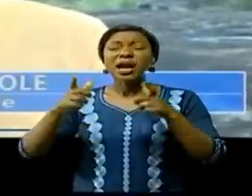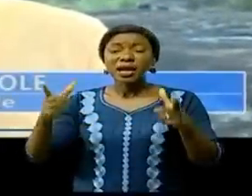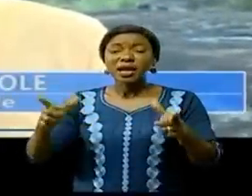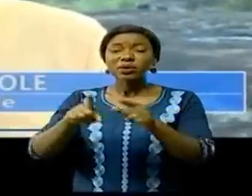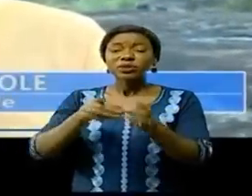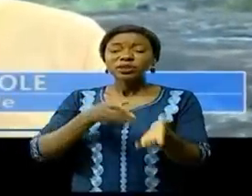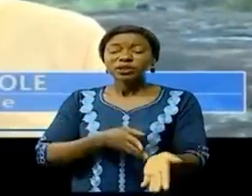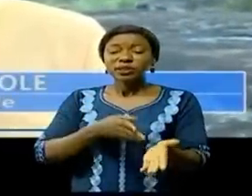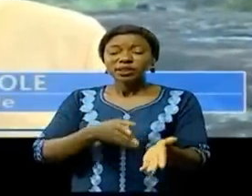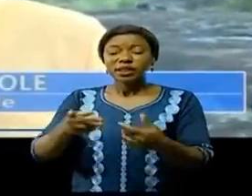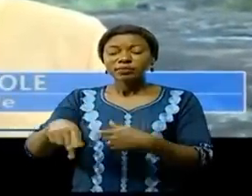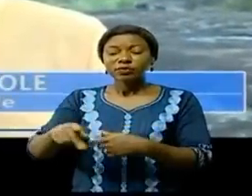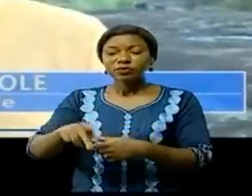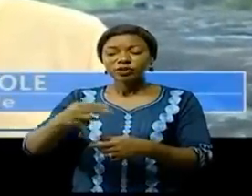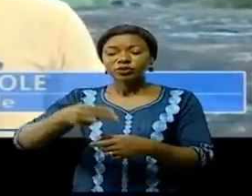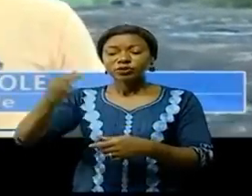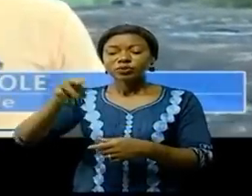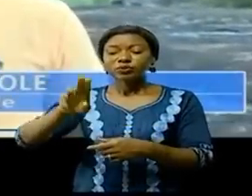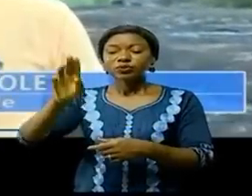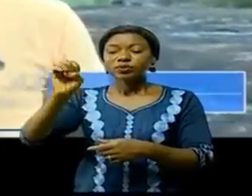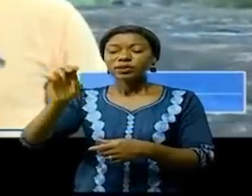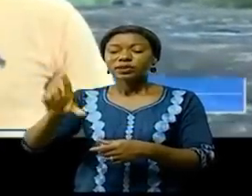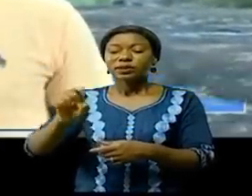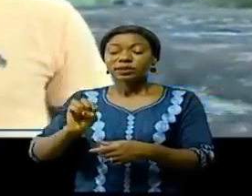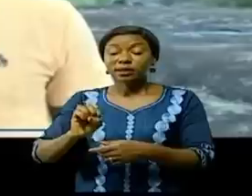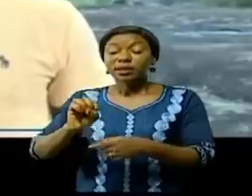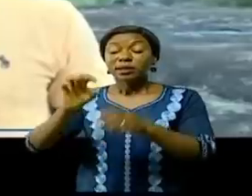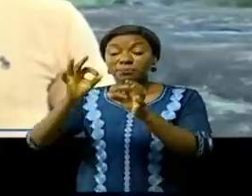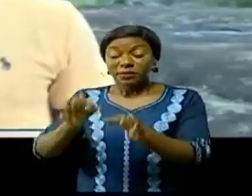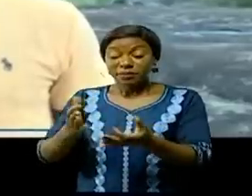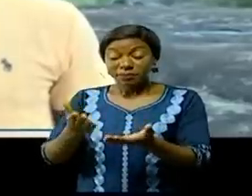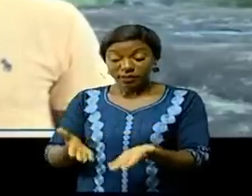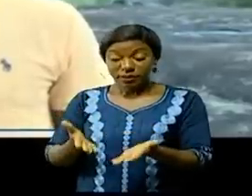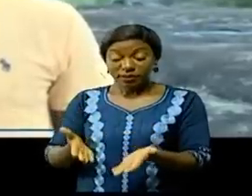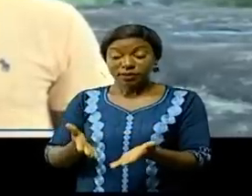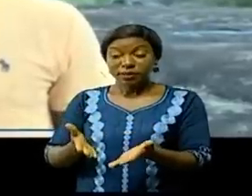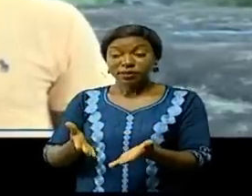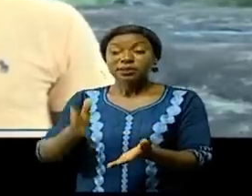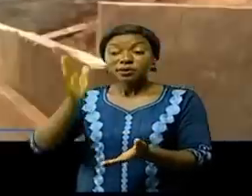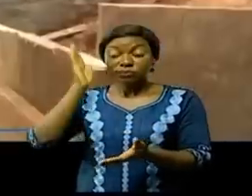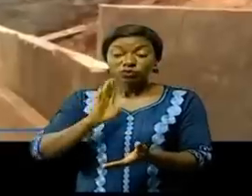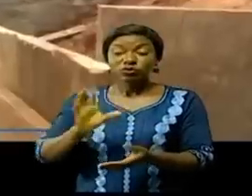aider la province de Haut-Ouélé. À l'œil, nous pouvons dire que c'est de la bonne